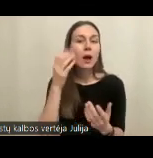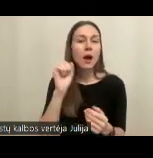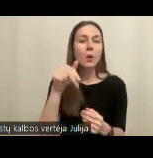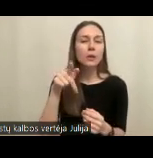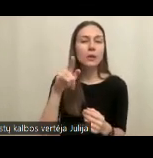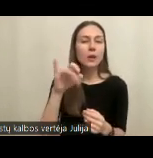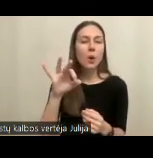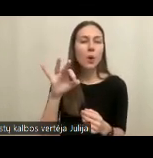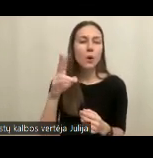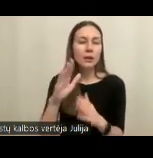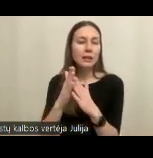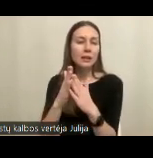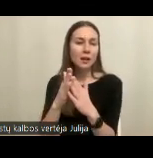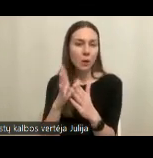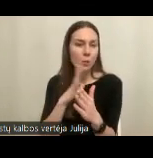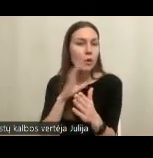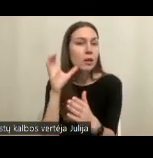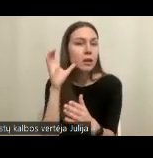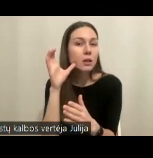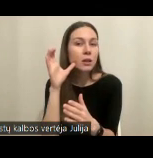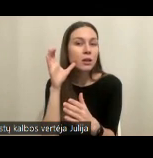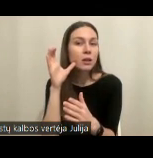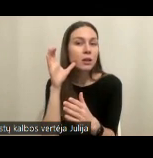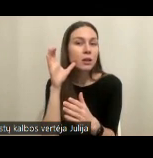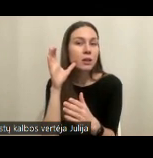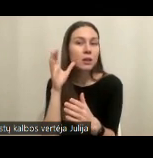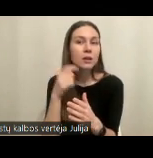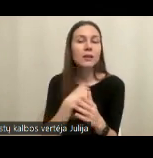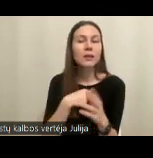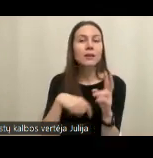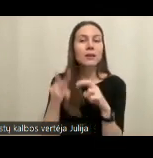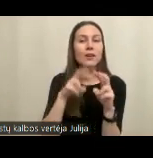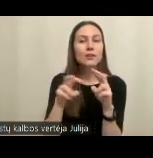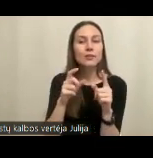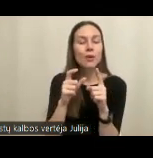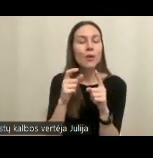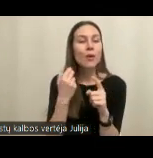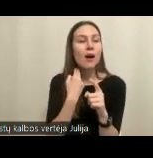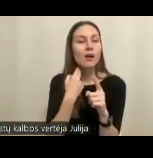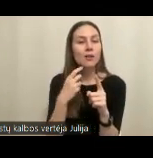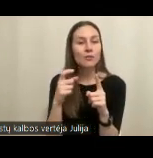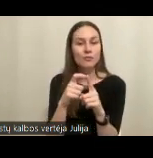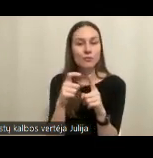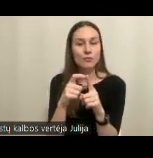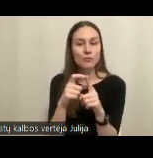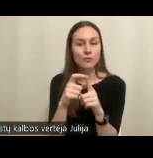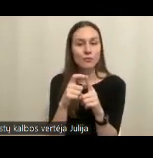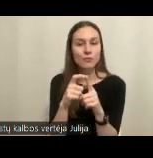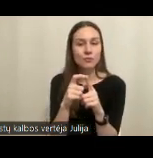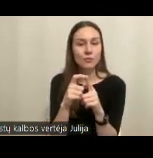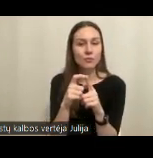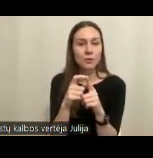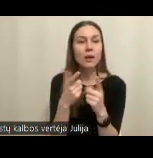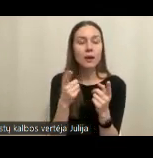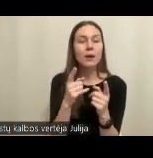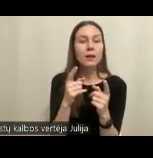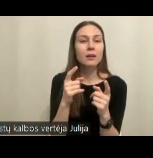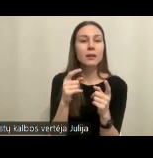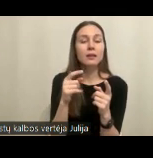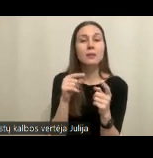knygų? Ar aš ieškau knygos žodžio angliškai ir niekaip nerandu? Audio, garsinės knygas, kurios